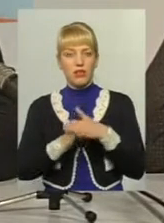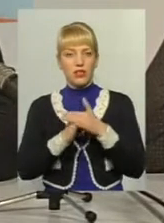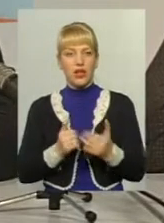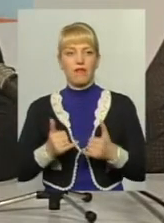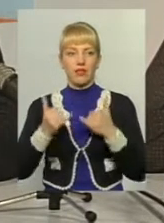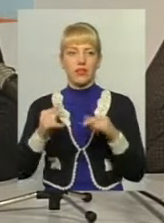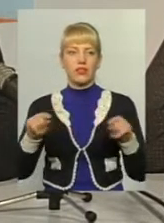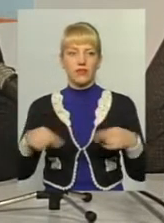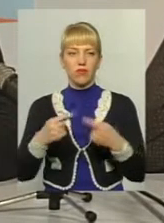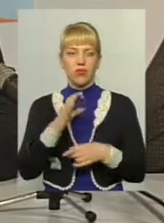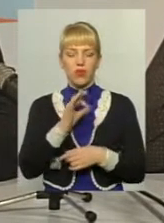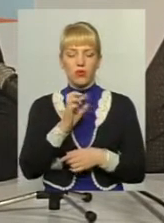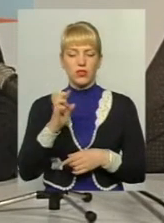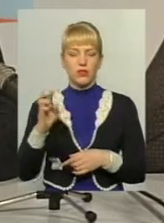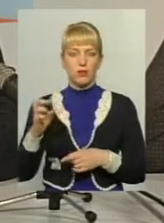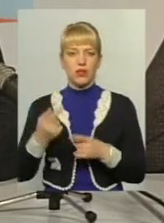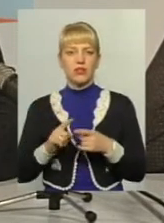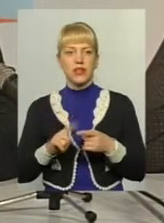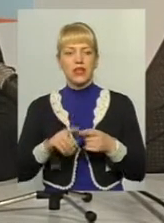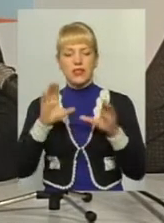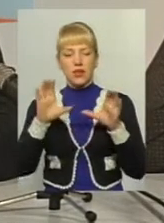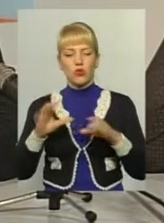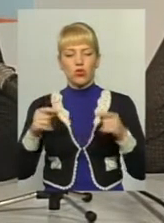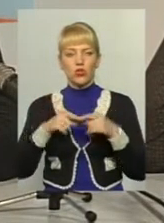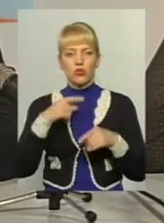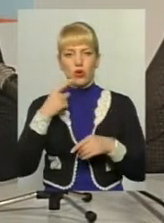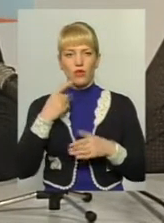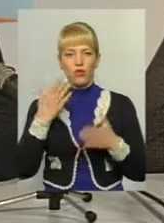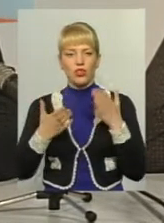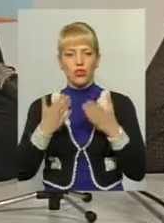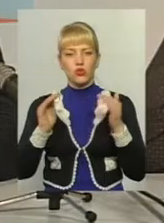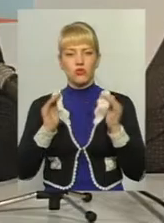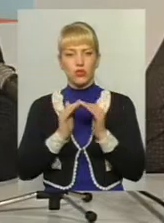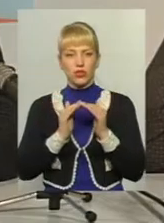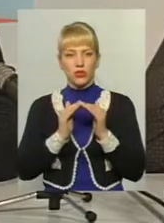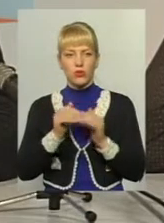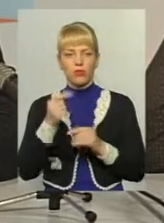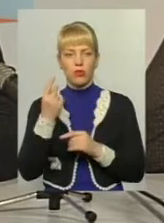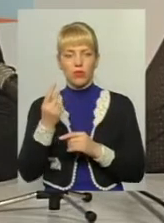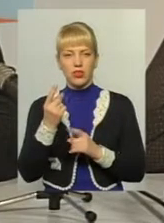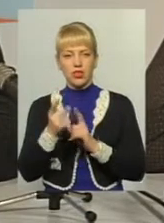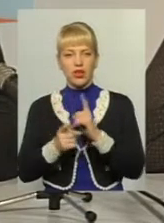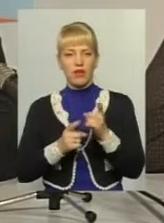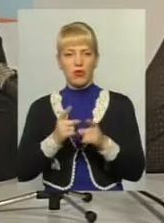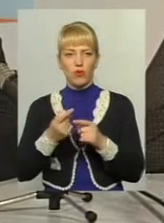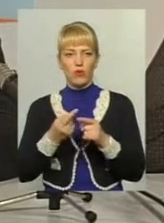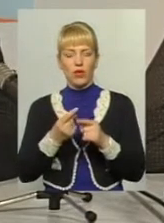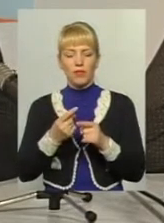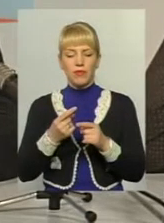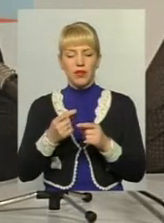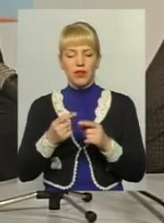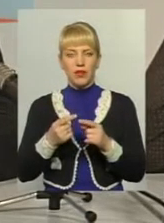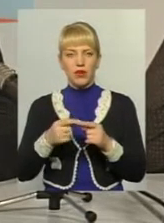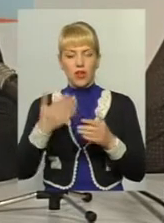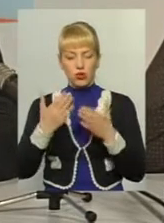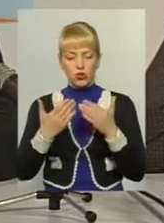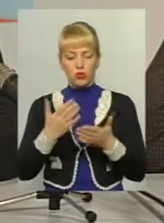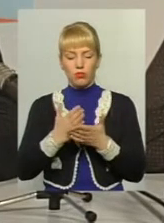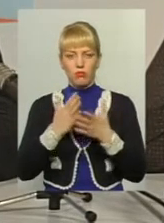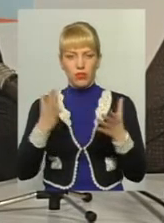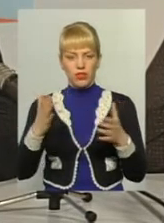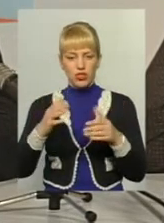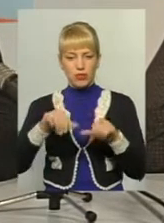така звужена. А якщо, ну, взяти цілий будинок і там половина хоче, а половина ні, то тут все одно прийдеться шукати шляхи. Якщо більше половина шляхи